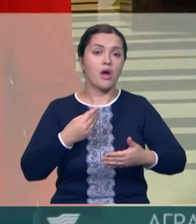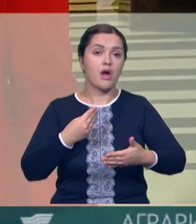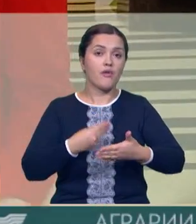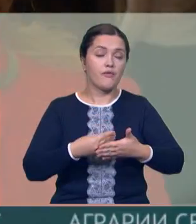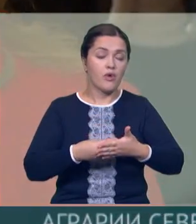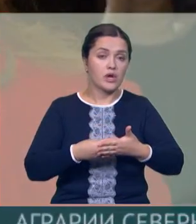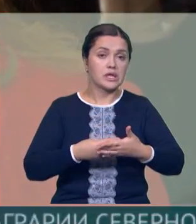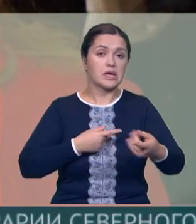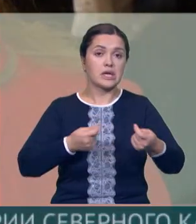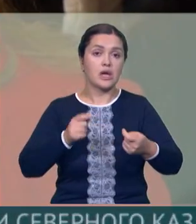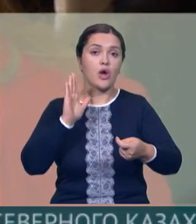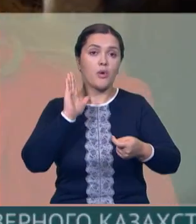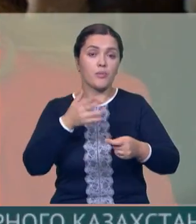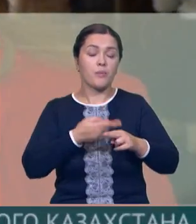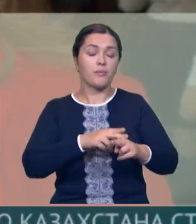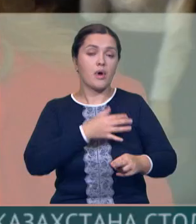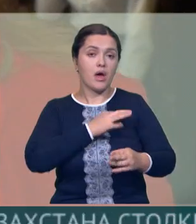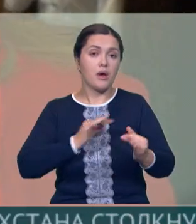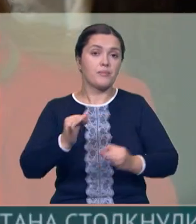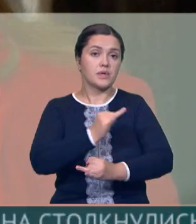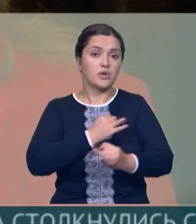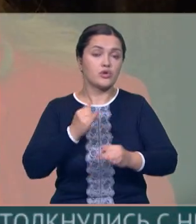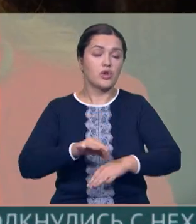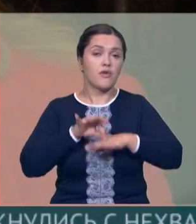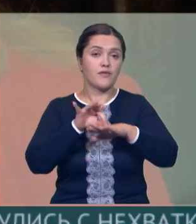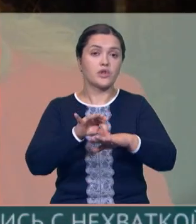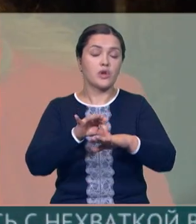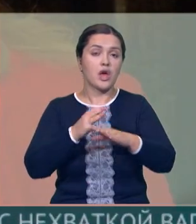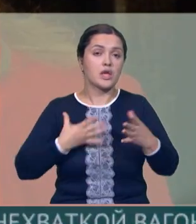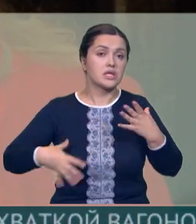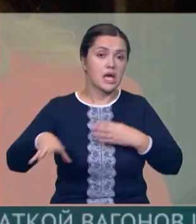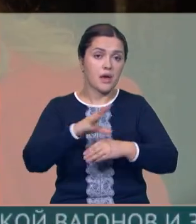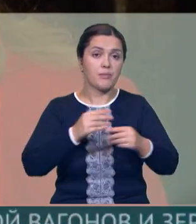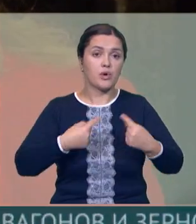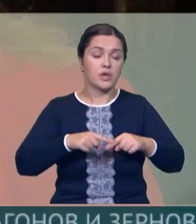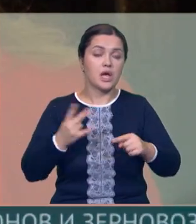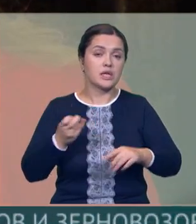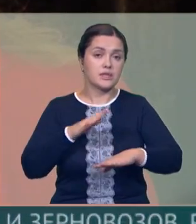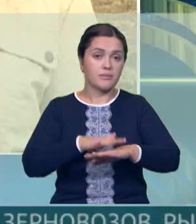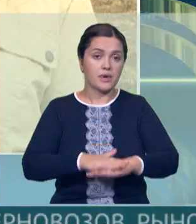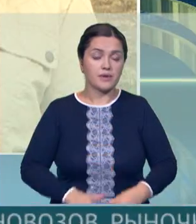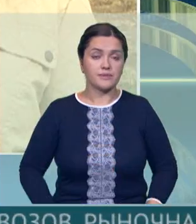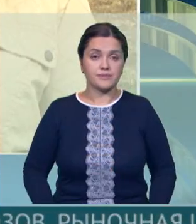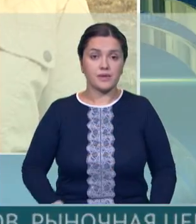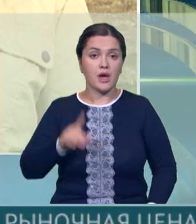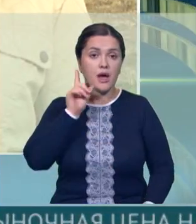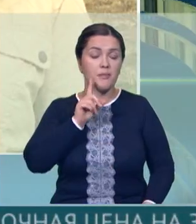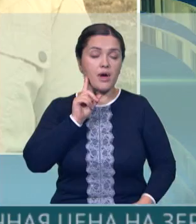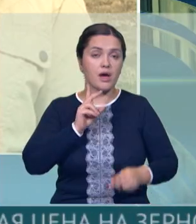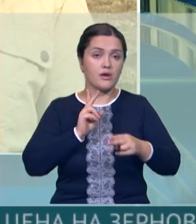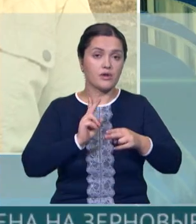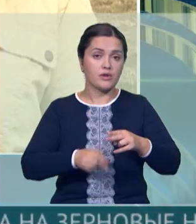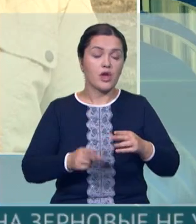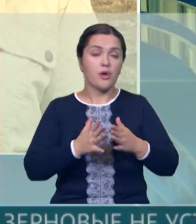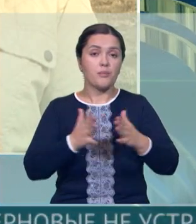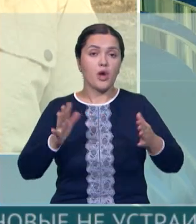Планируем зайти в конструктивный диалог, который уже сегодня ведется со всеми полномочными органами Национального банка. На этом у меня все, Салтанат.